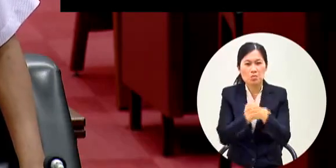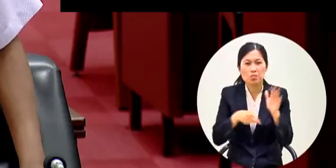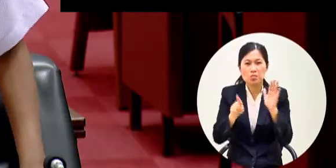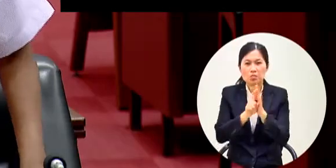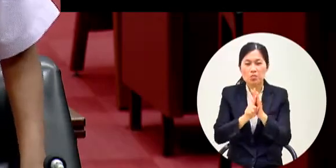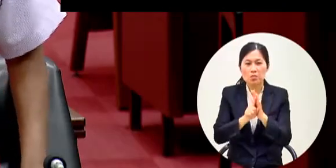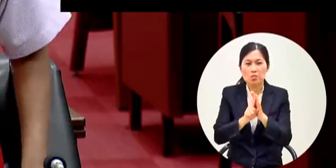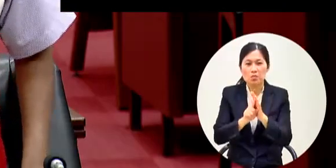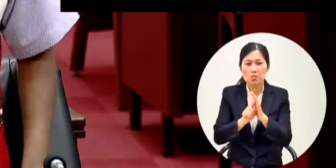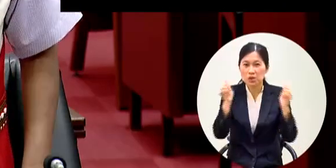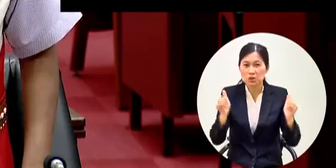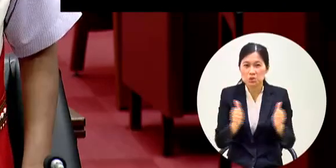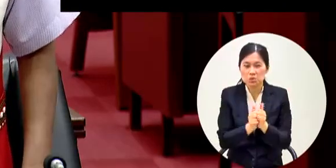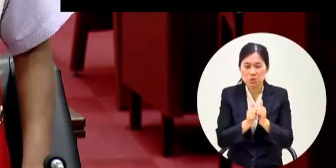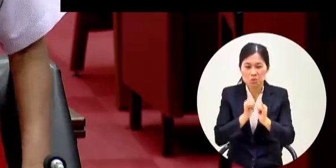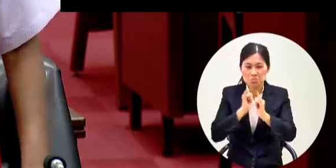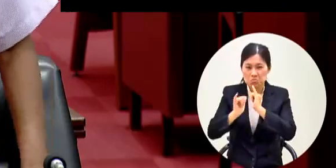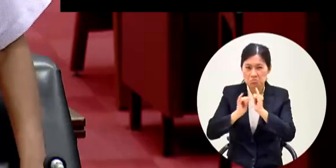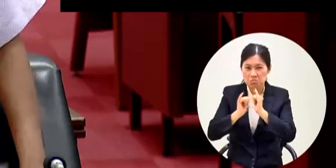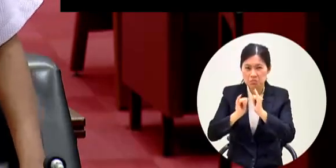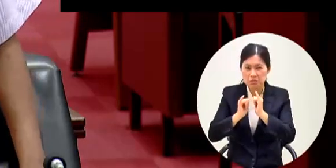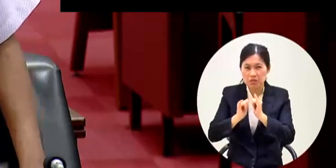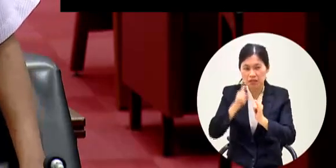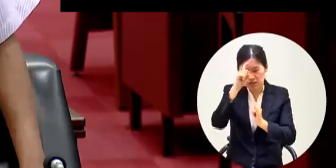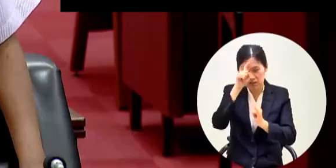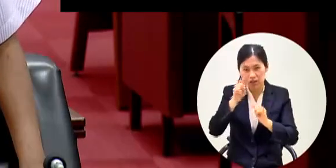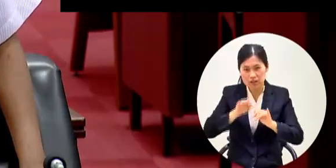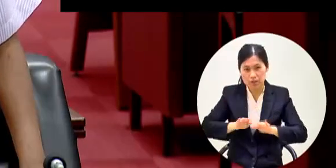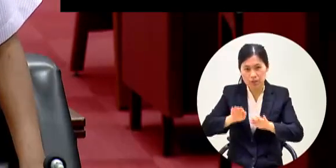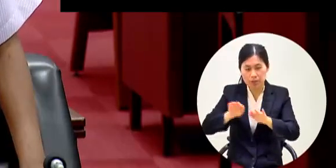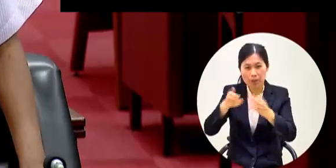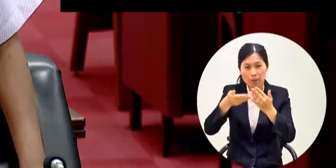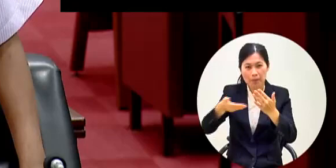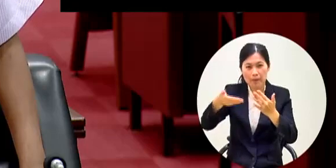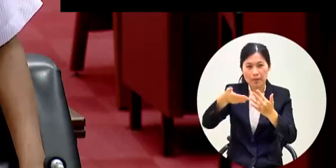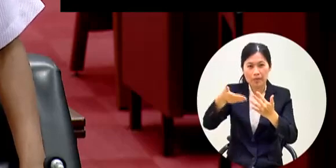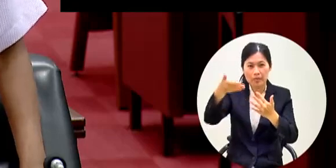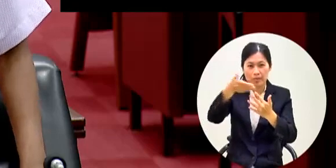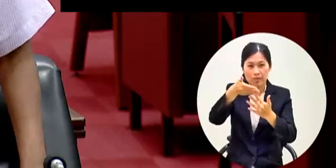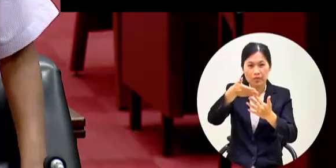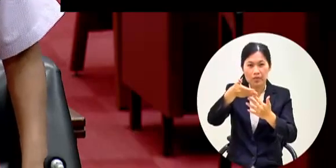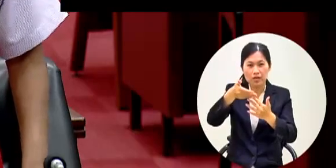请代表个人跟我的族人，希望市长